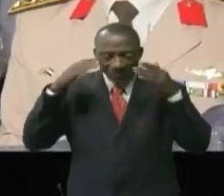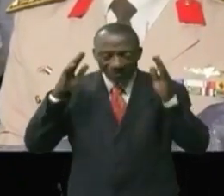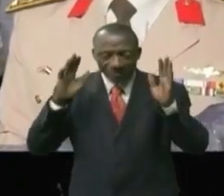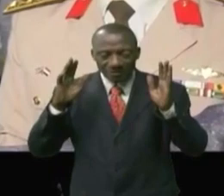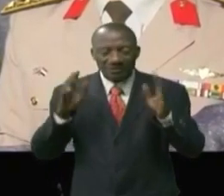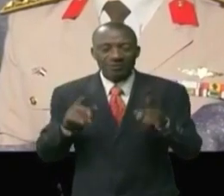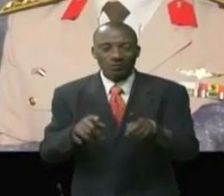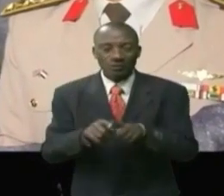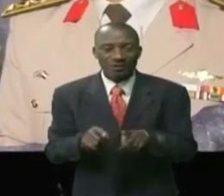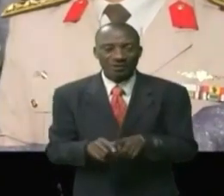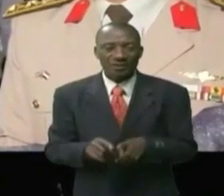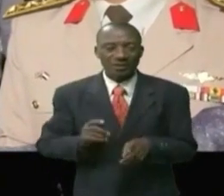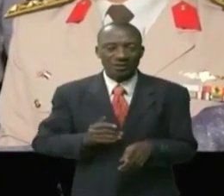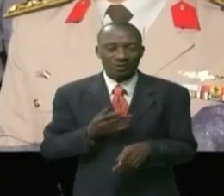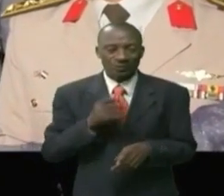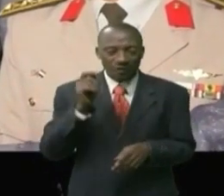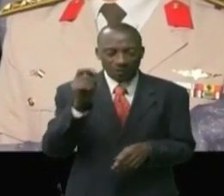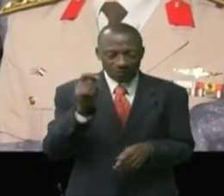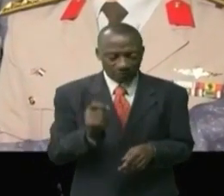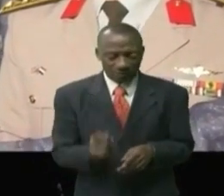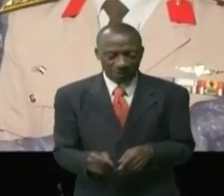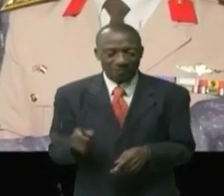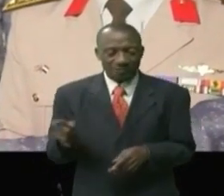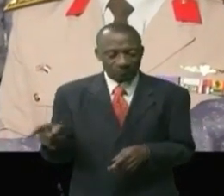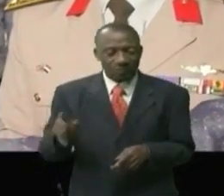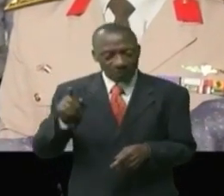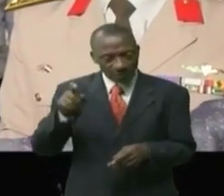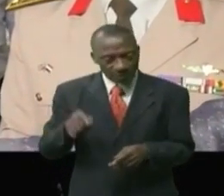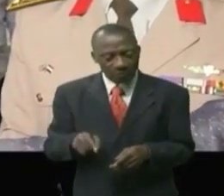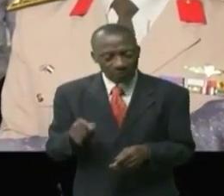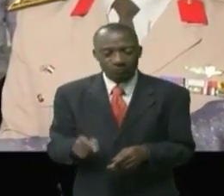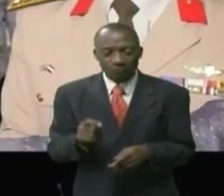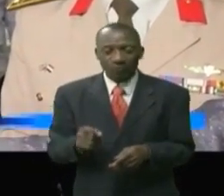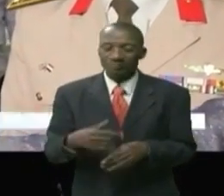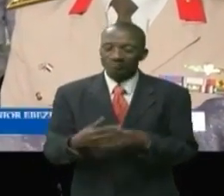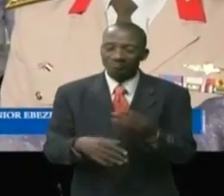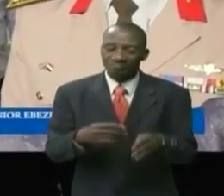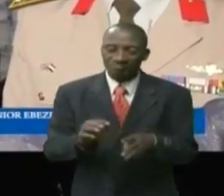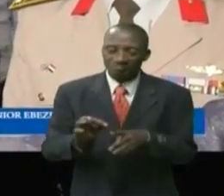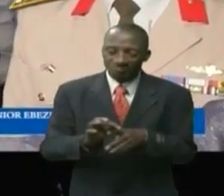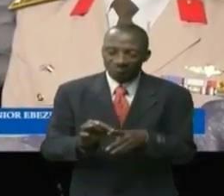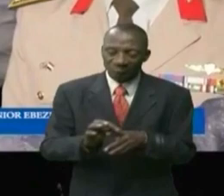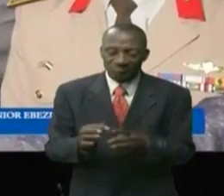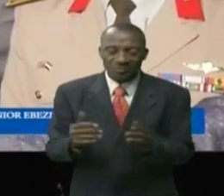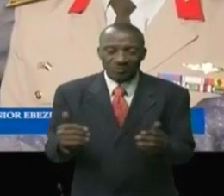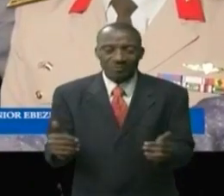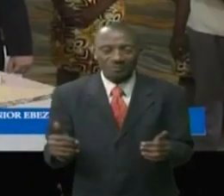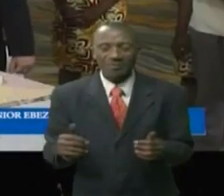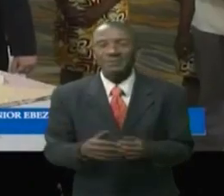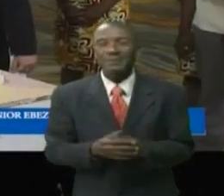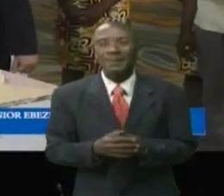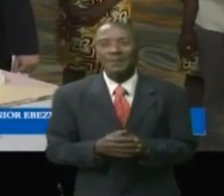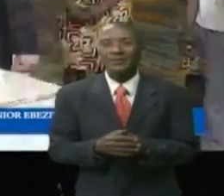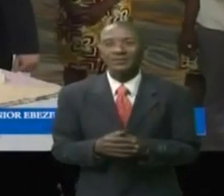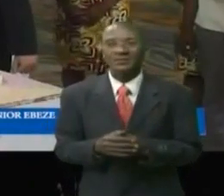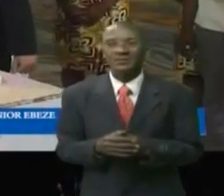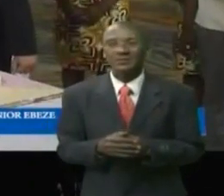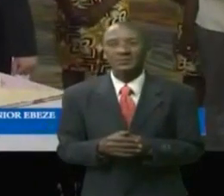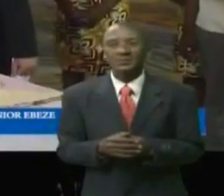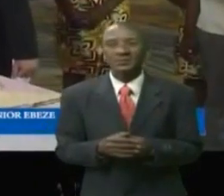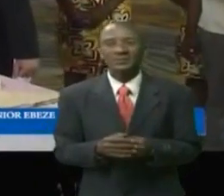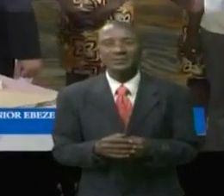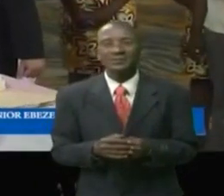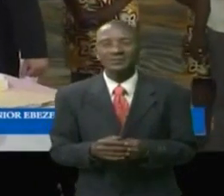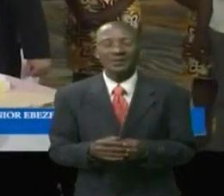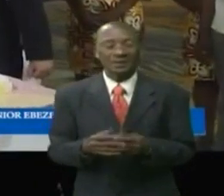qui a permis à l'Égypte de s'affermir et recouvrir la pit la pai durable un gâteau de 50 ans